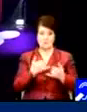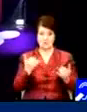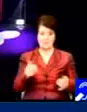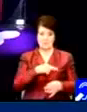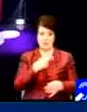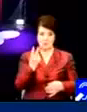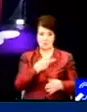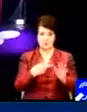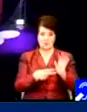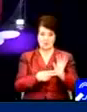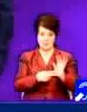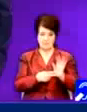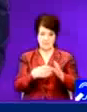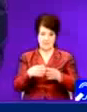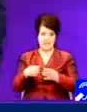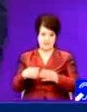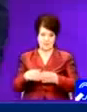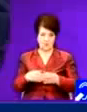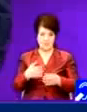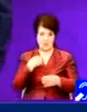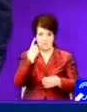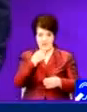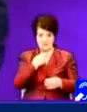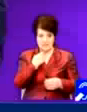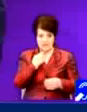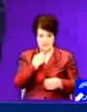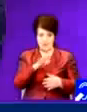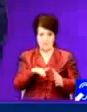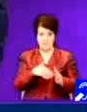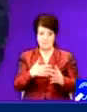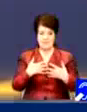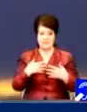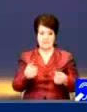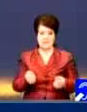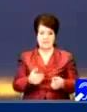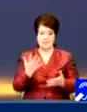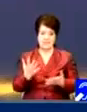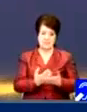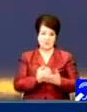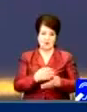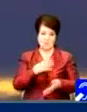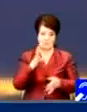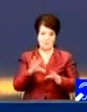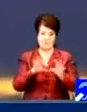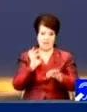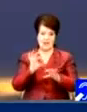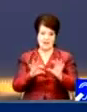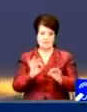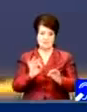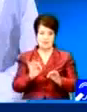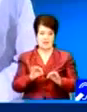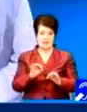pentru 27 de categorii, de la personalități și business până la sănătate și modă. Câștigătorii au fost aleși prin vot online.